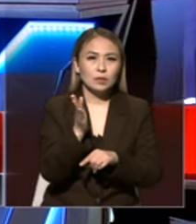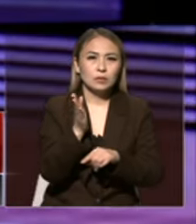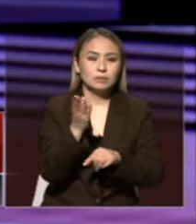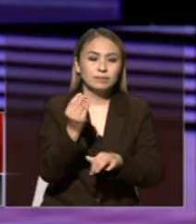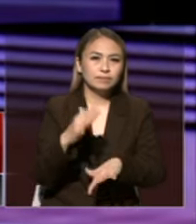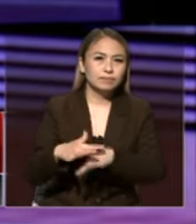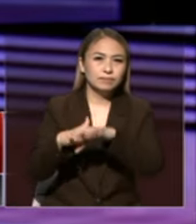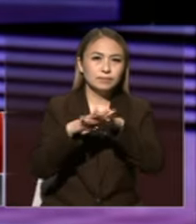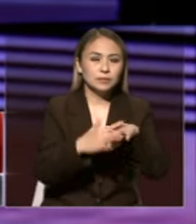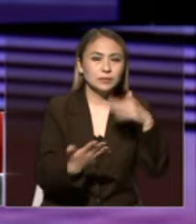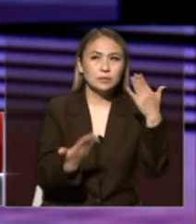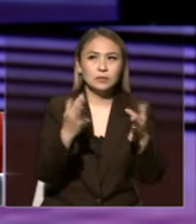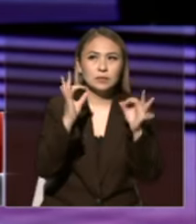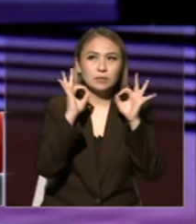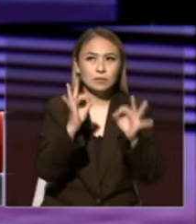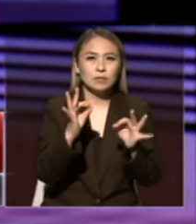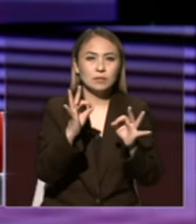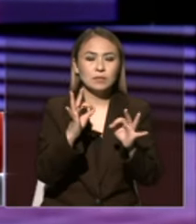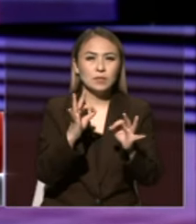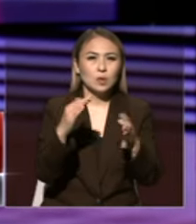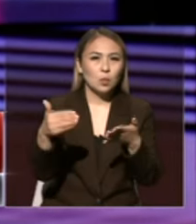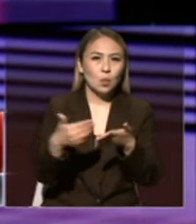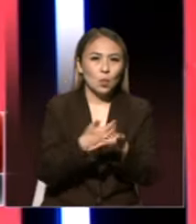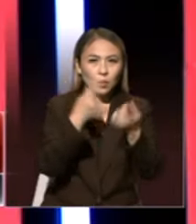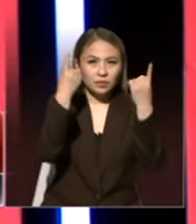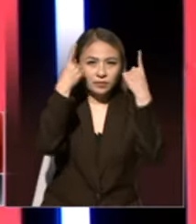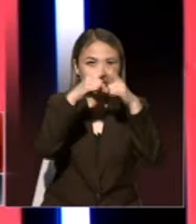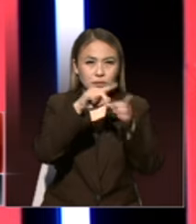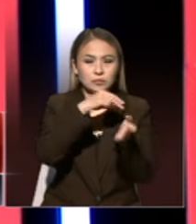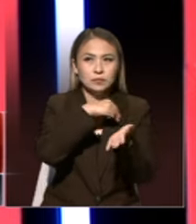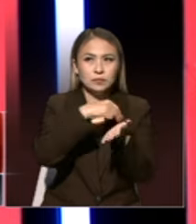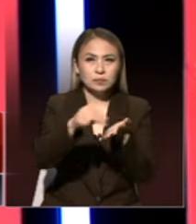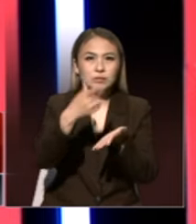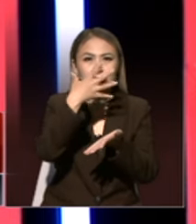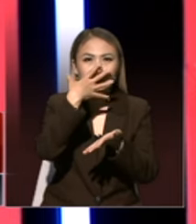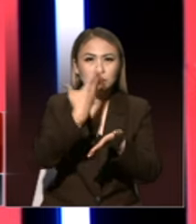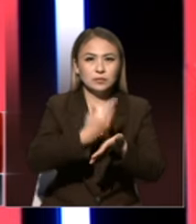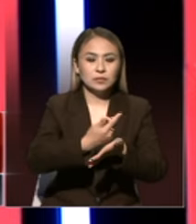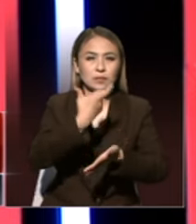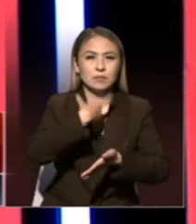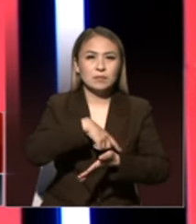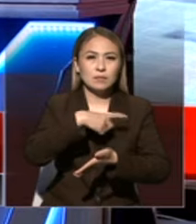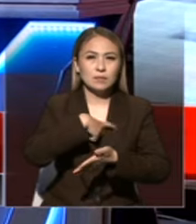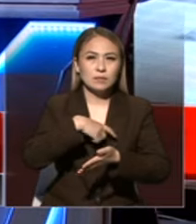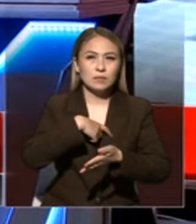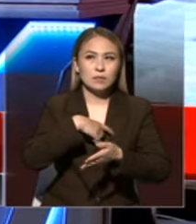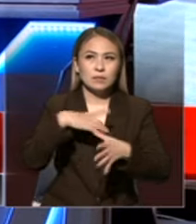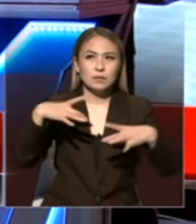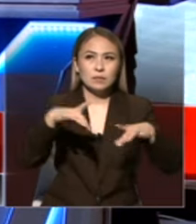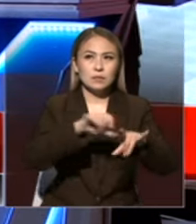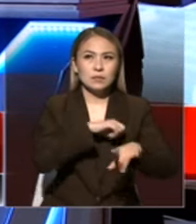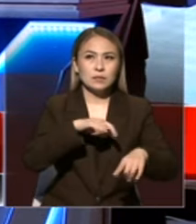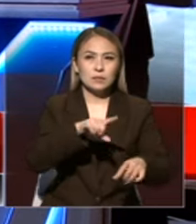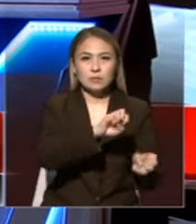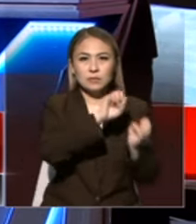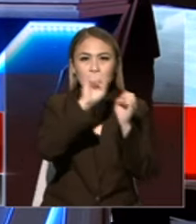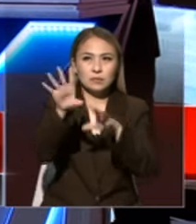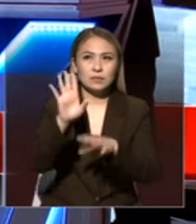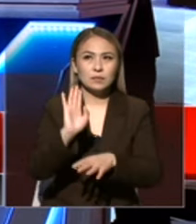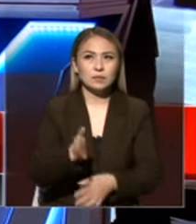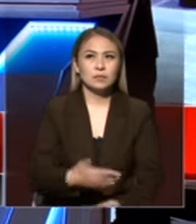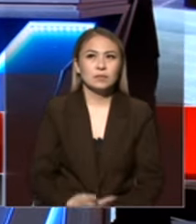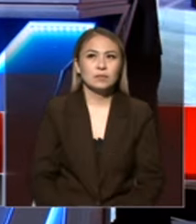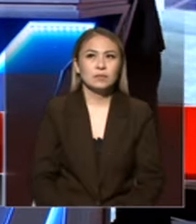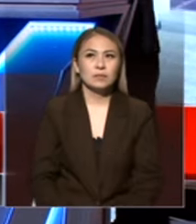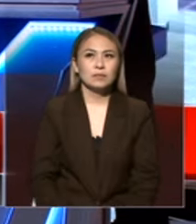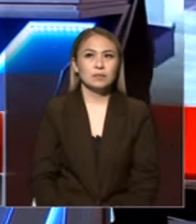ақшалар бәрі бөлінсе, сіз жаңа техника қол жеткізсеңіз, ана өзіңізде ана тракторды апарып тастайсыз, мінбейсіз ол техниканы. Жоқ, соны айтып